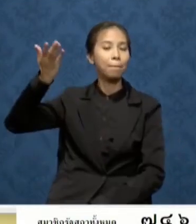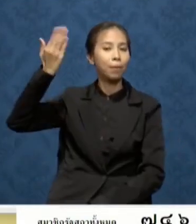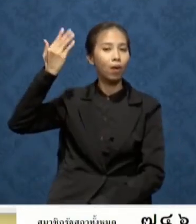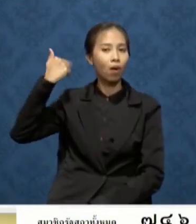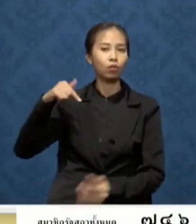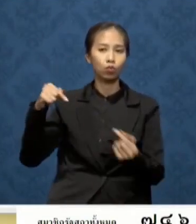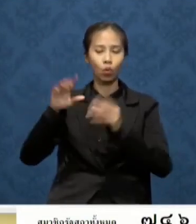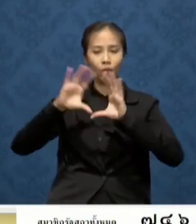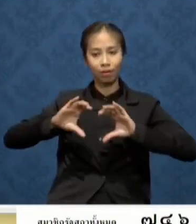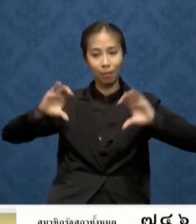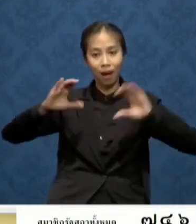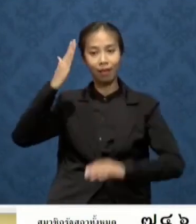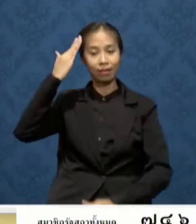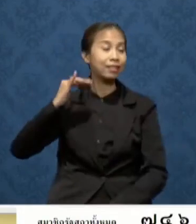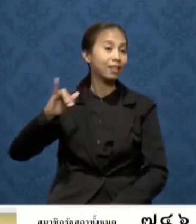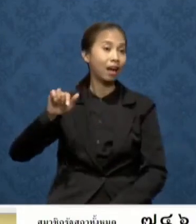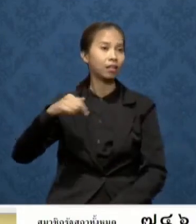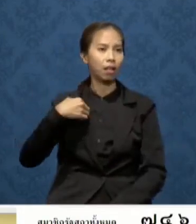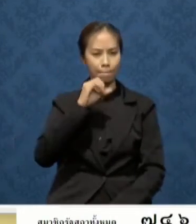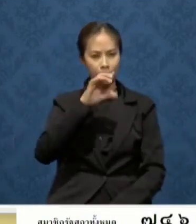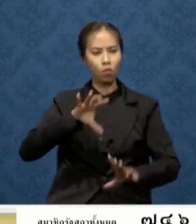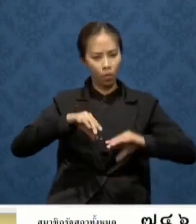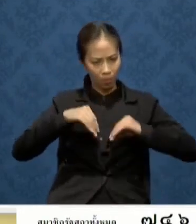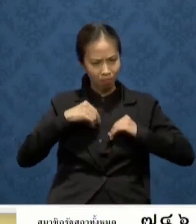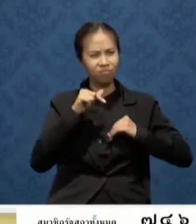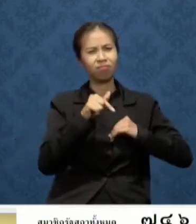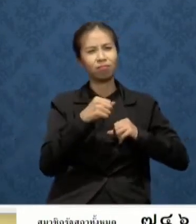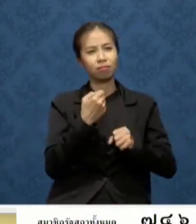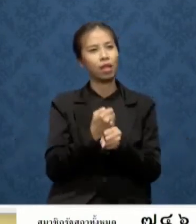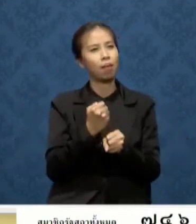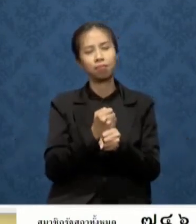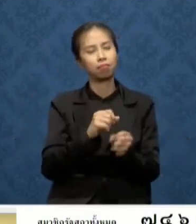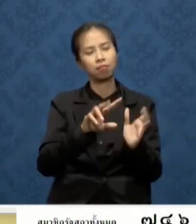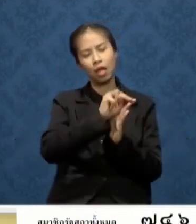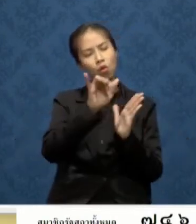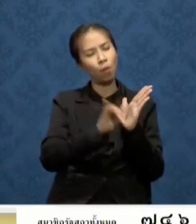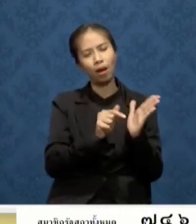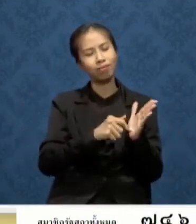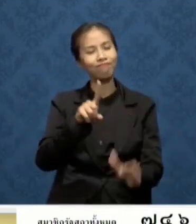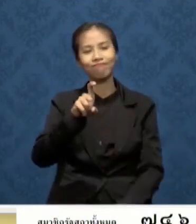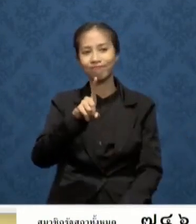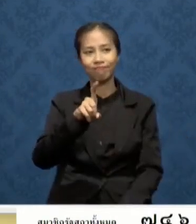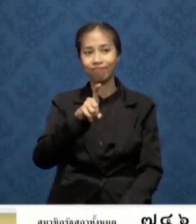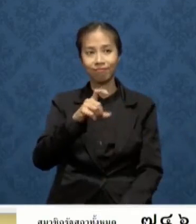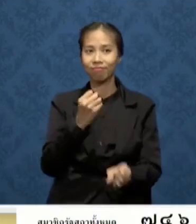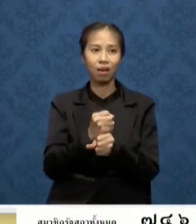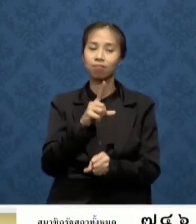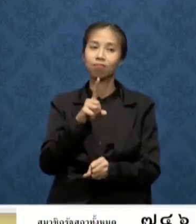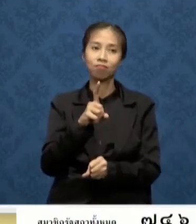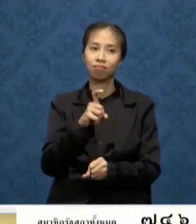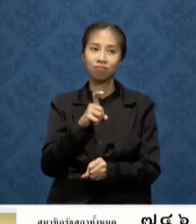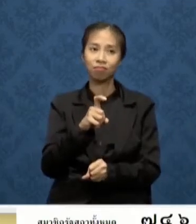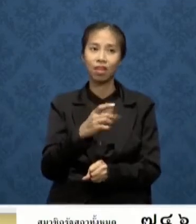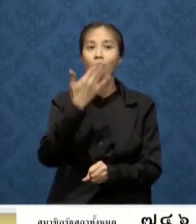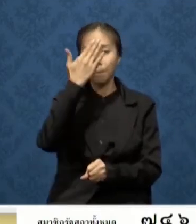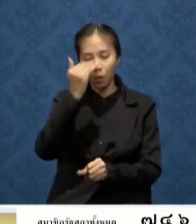องรัฐบาลย่งรก็เคยออกมาให้สัมภาษยอมรบว่า นโยบายนี้ล้มเหลว ทำไม่ได้ท่บอกว่า จะก